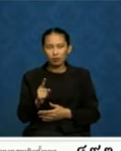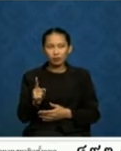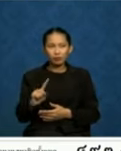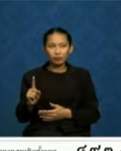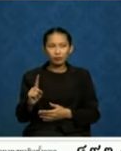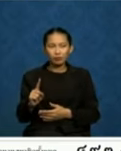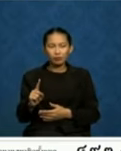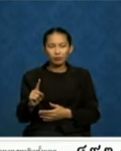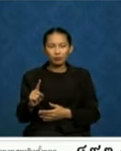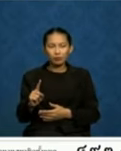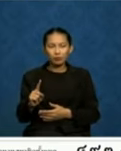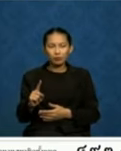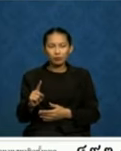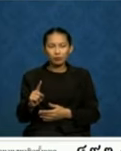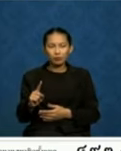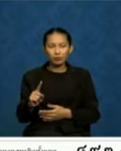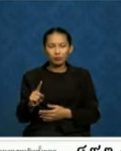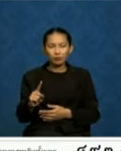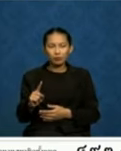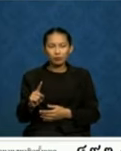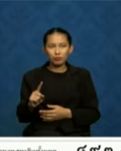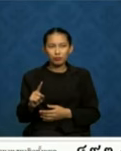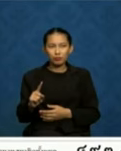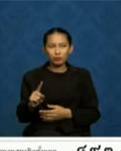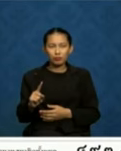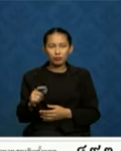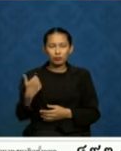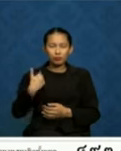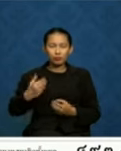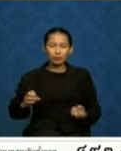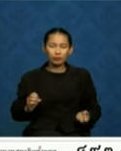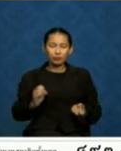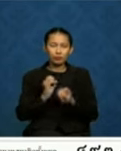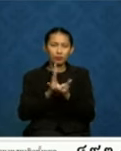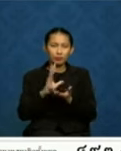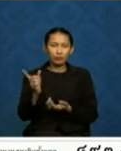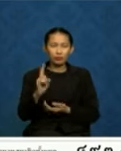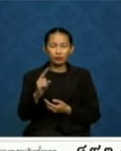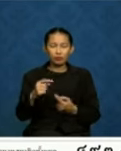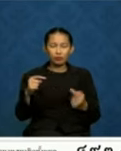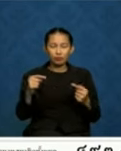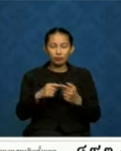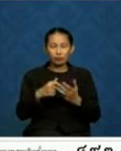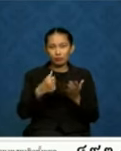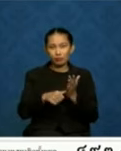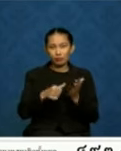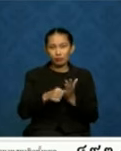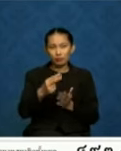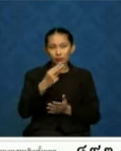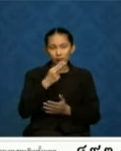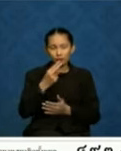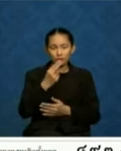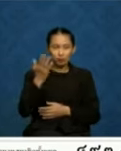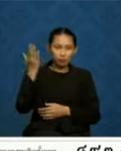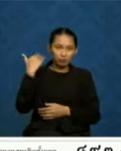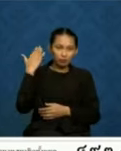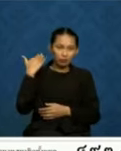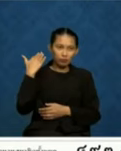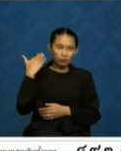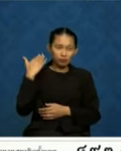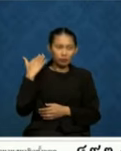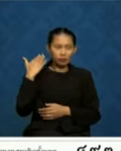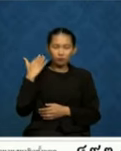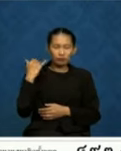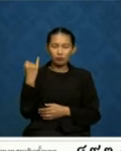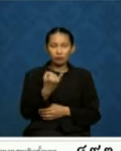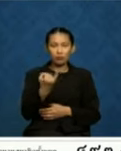ป็นสิ่งที่มันเป็นผลสะท้อนนะครับว่าการปรับภาษีบุหรี่ที่ผ่านมาเนี่ยล้มเหลว